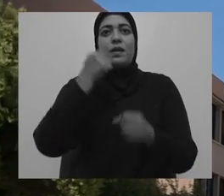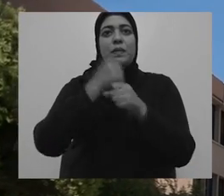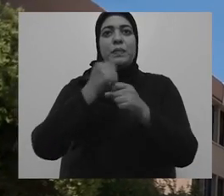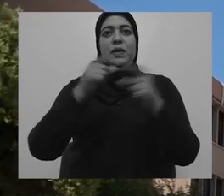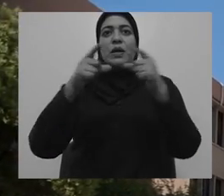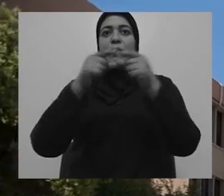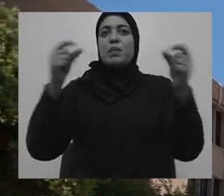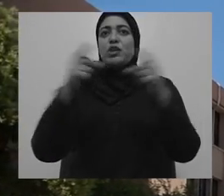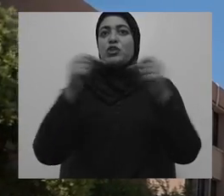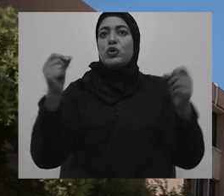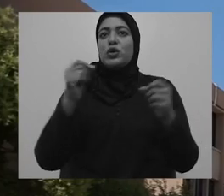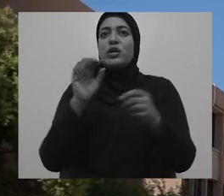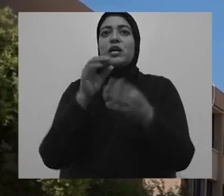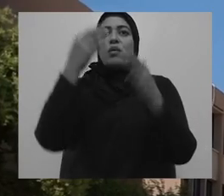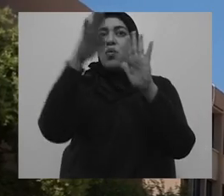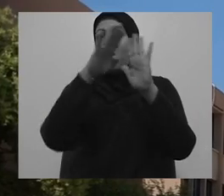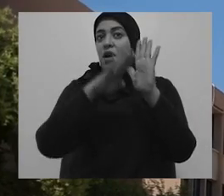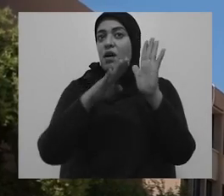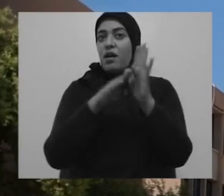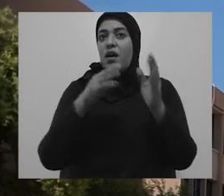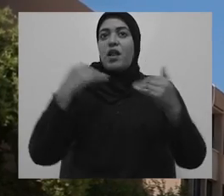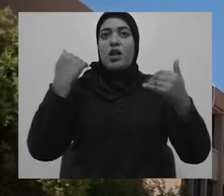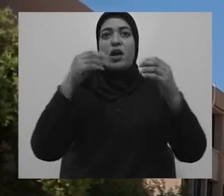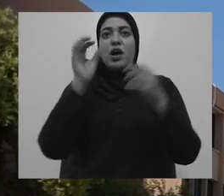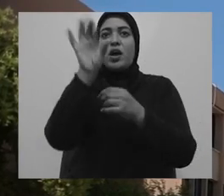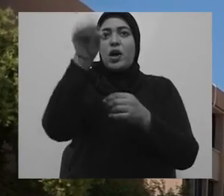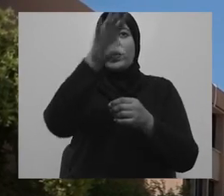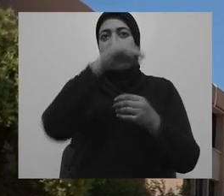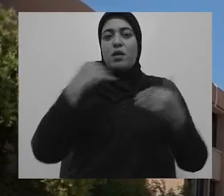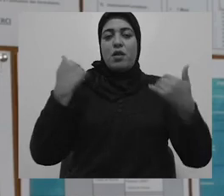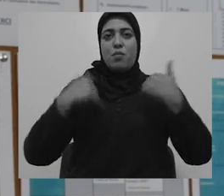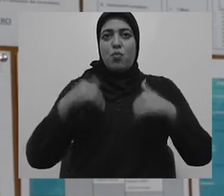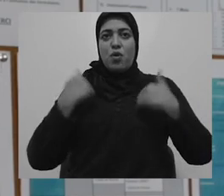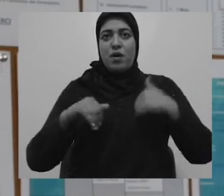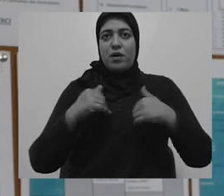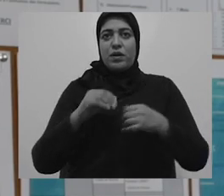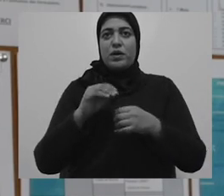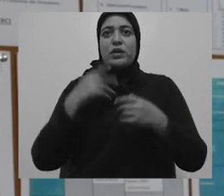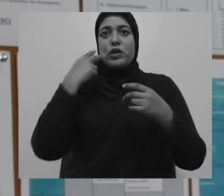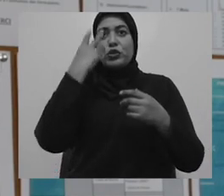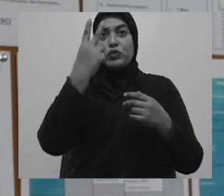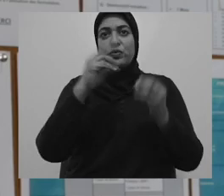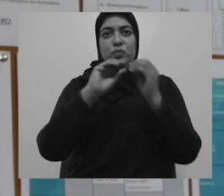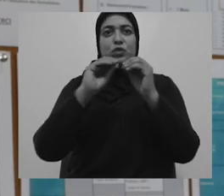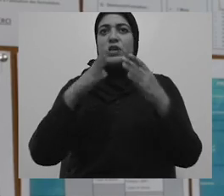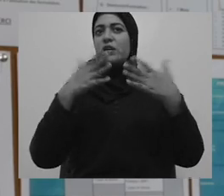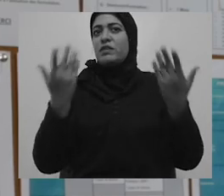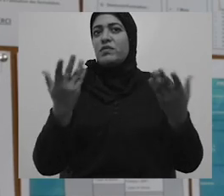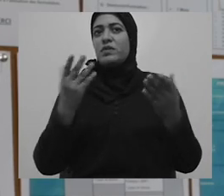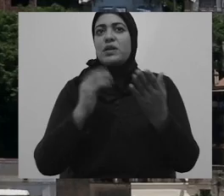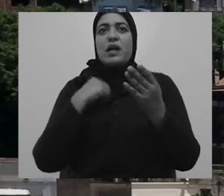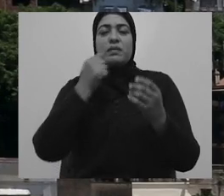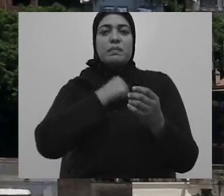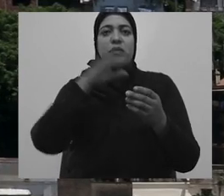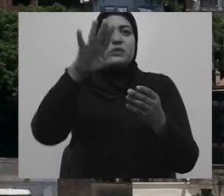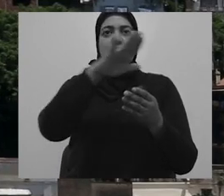L'enquête était l'une des plus grandes activités menées dans le projet Decide, qui est la recherche d'IRPI sur la qualité de vie des personnes en situation de